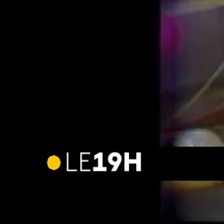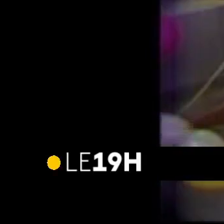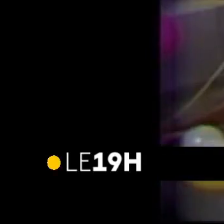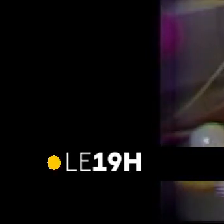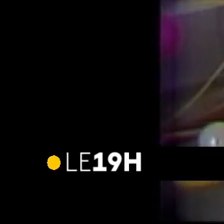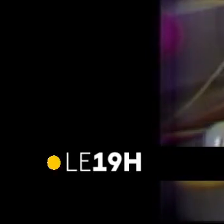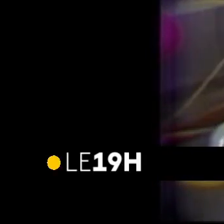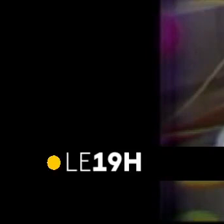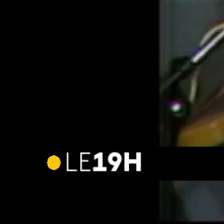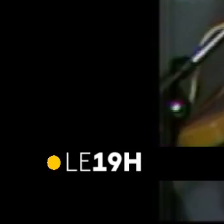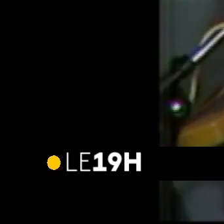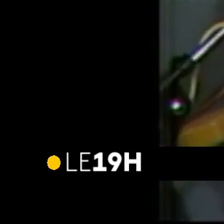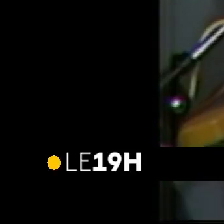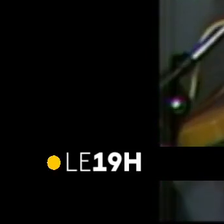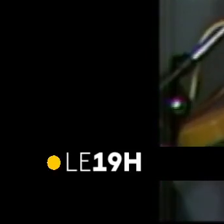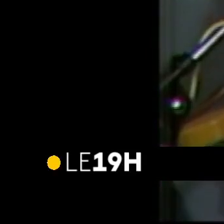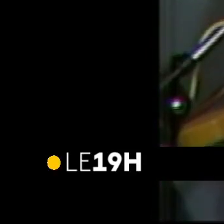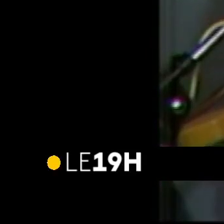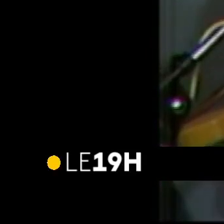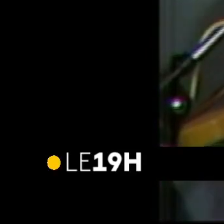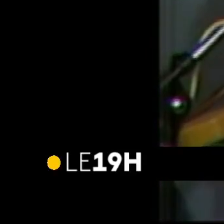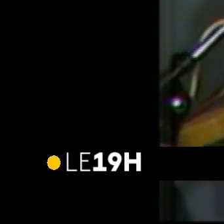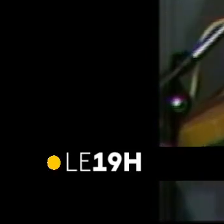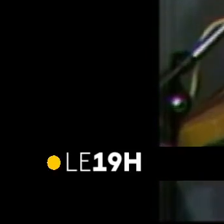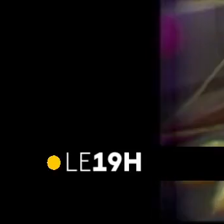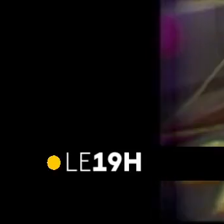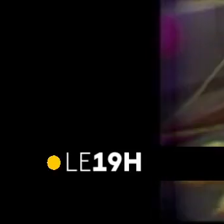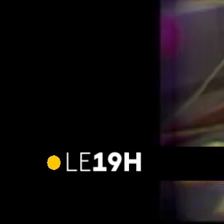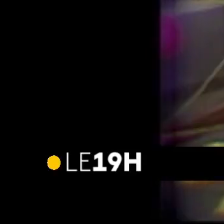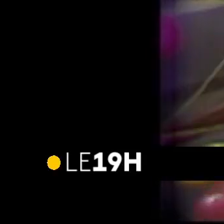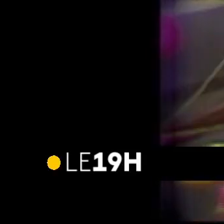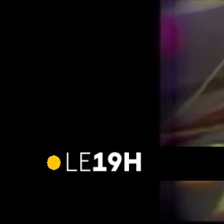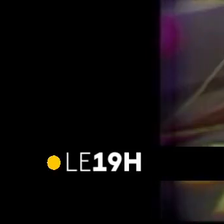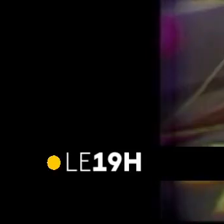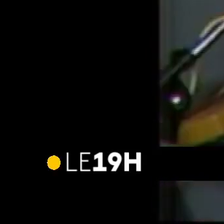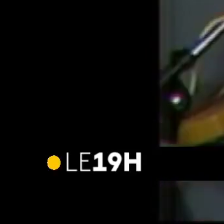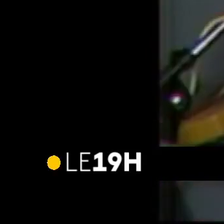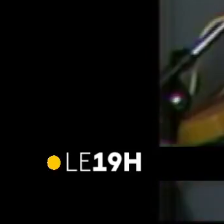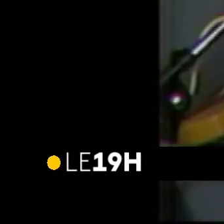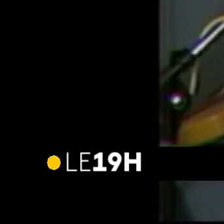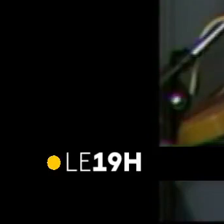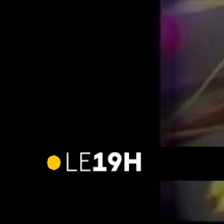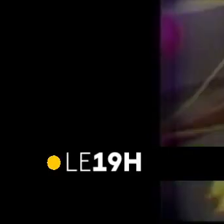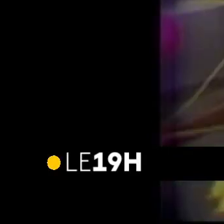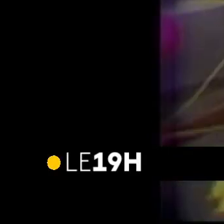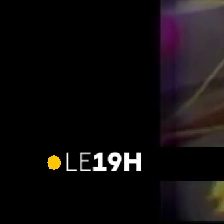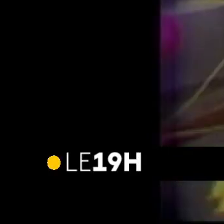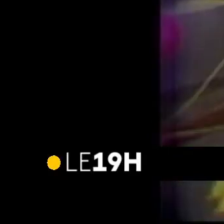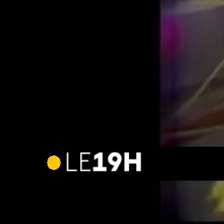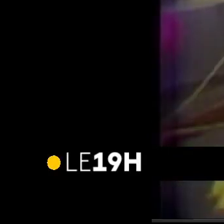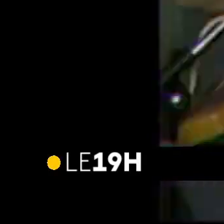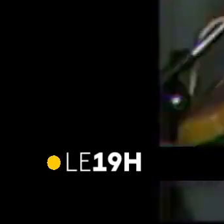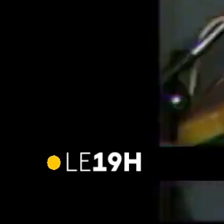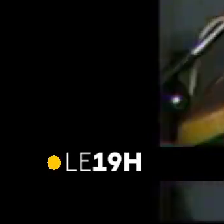travers. Chapeau vert. Jour de l'an. Chapeau blanc. À la fois. Chapeau noir. Chantez avec moi. Allez.